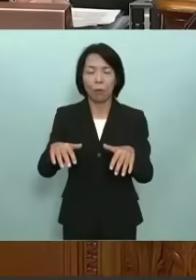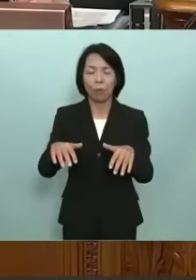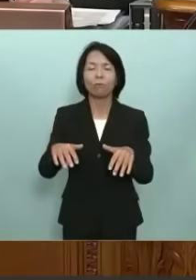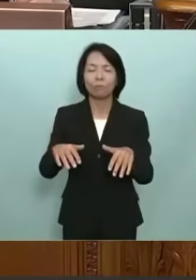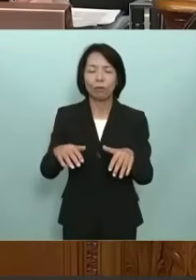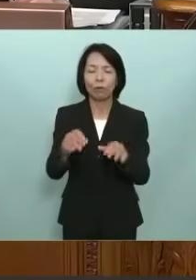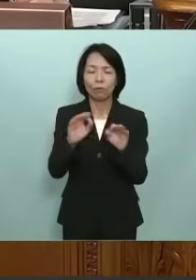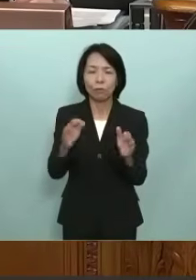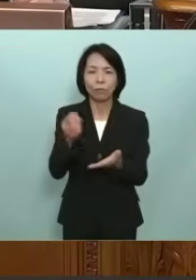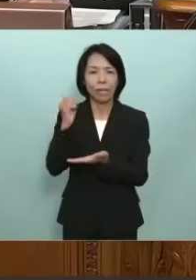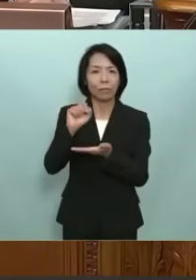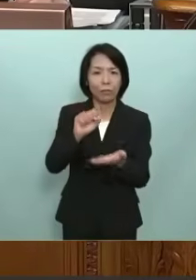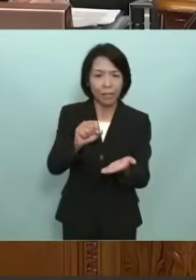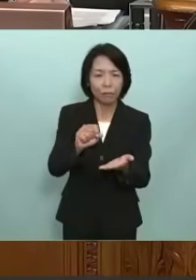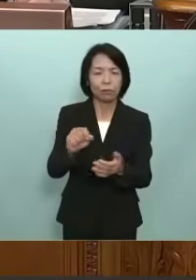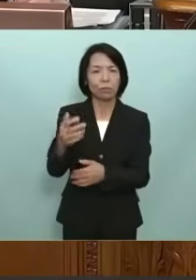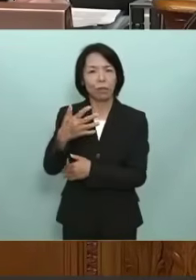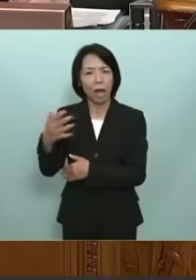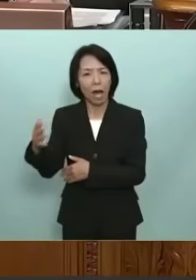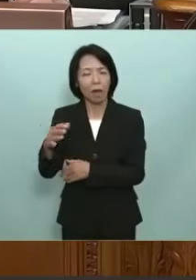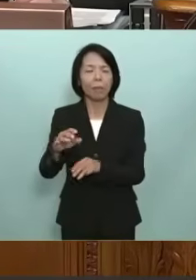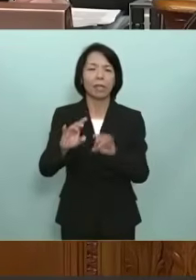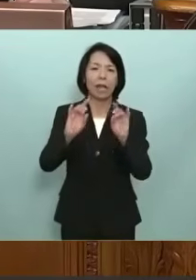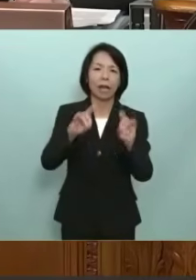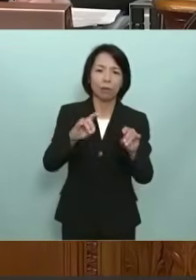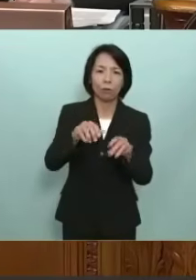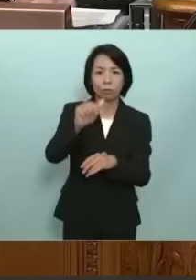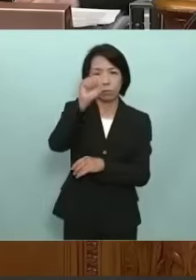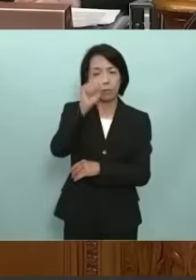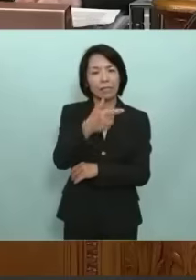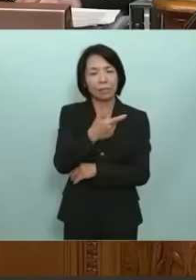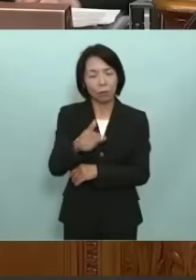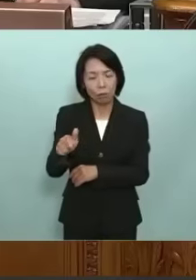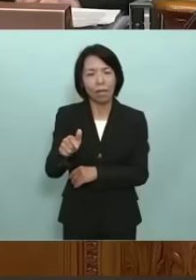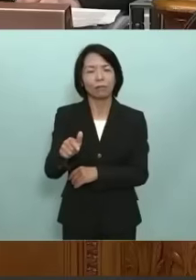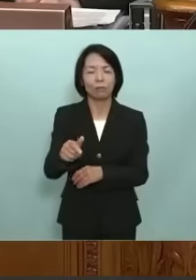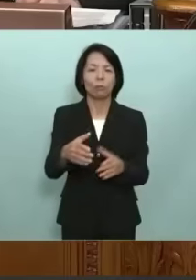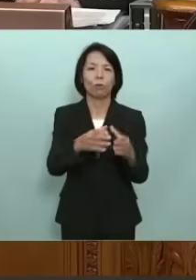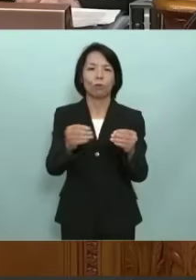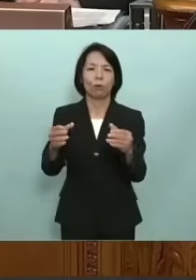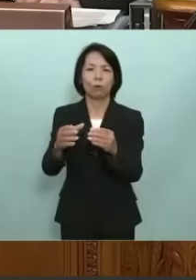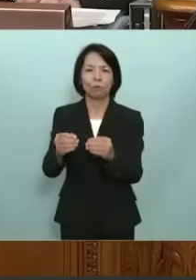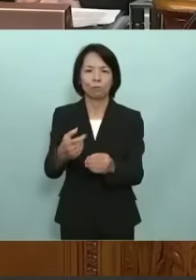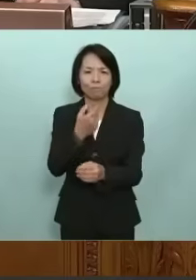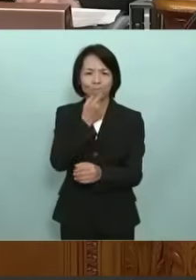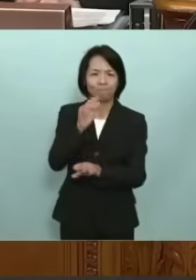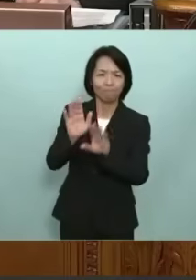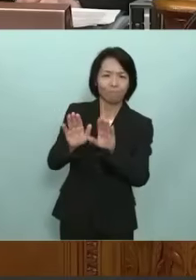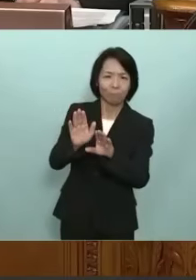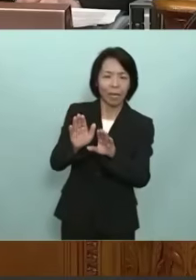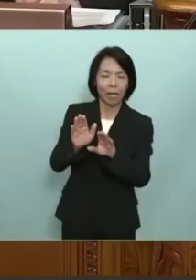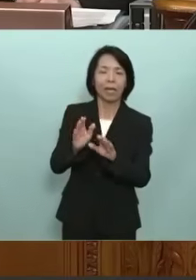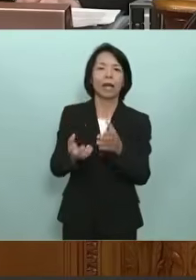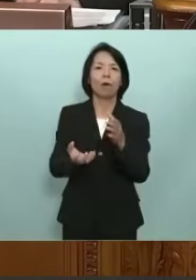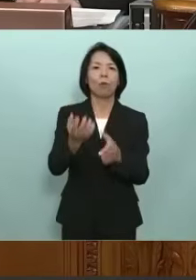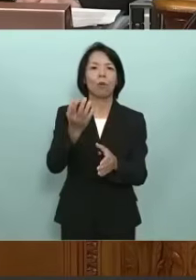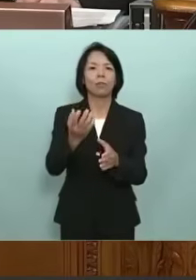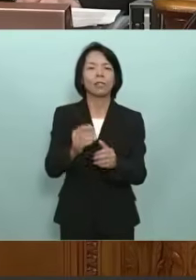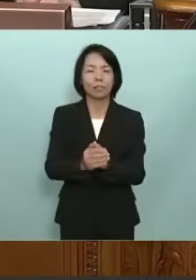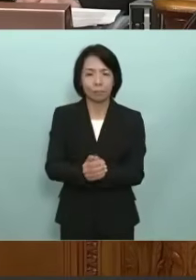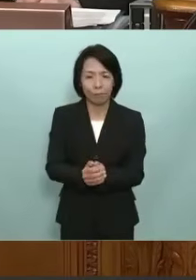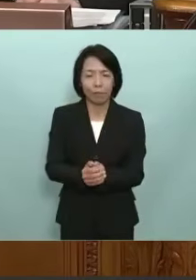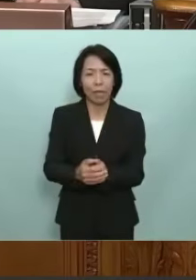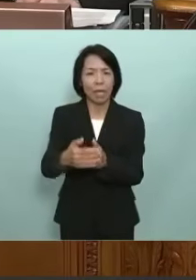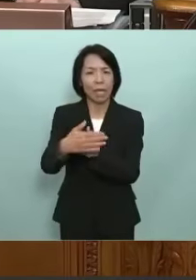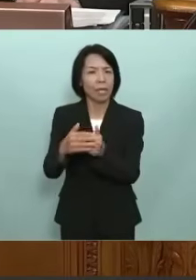はアメリカや豪州インドを含む他のアジア諸国に警戒感を抱かせて協力進化の